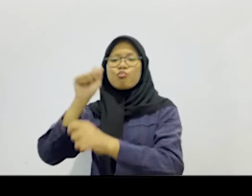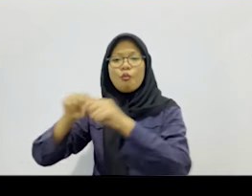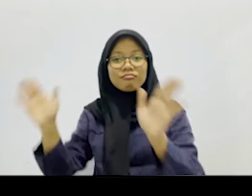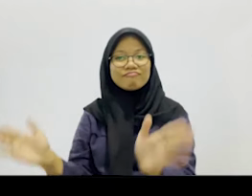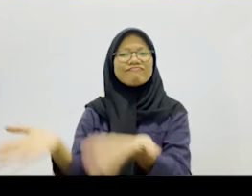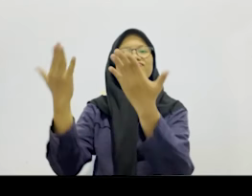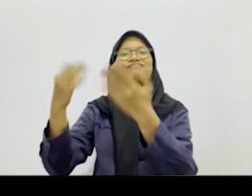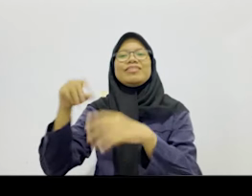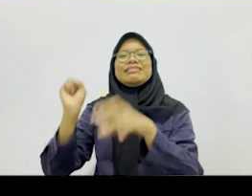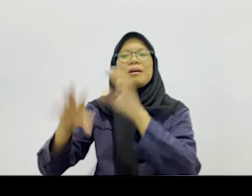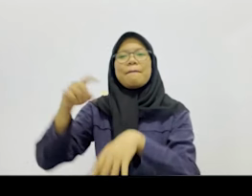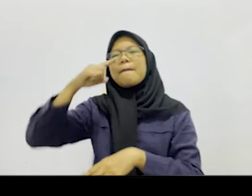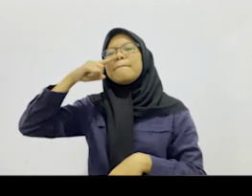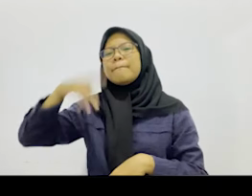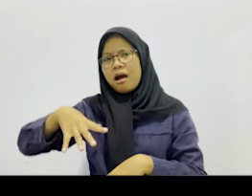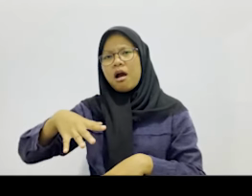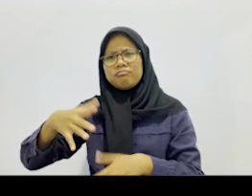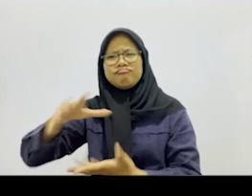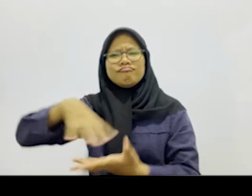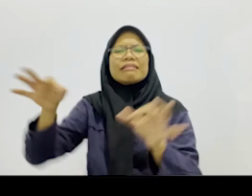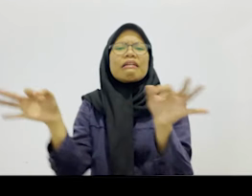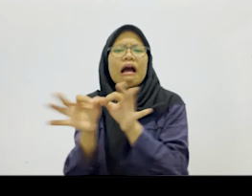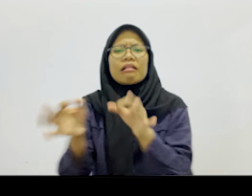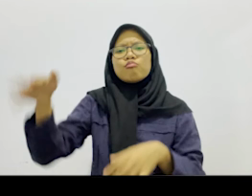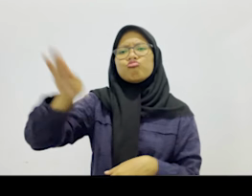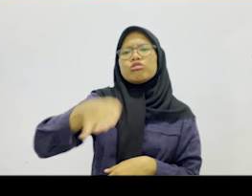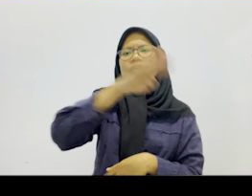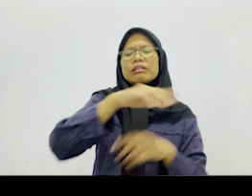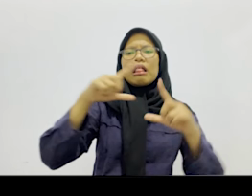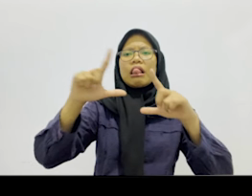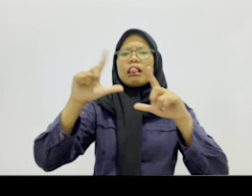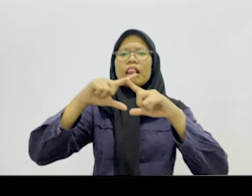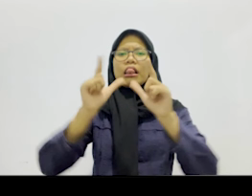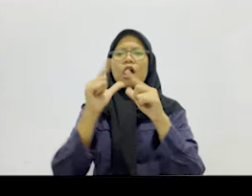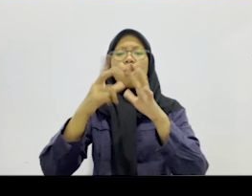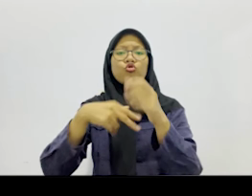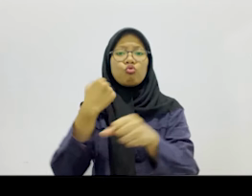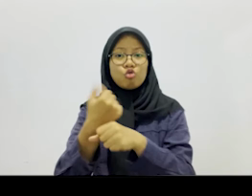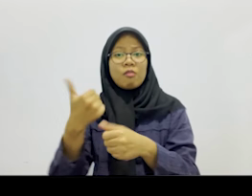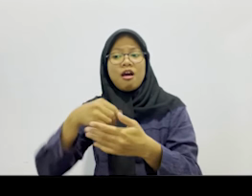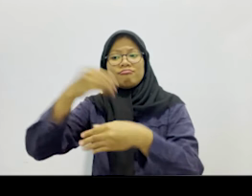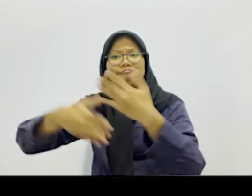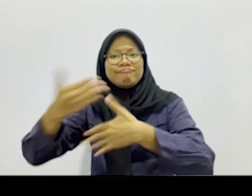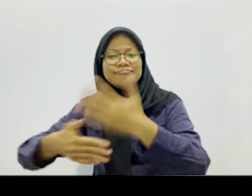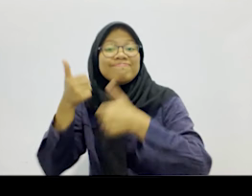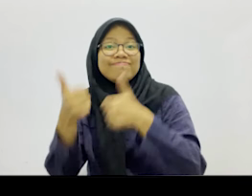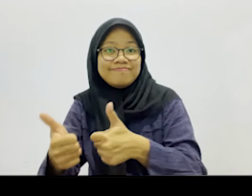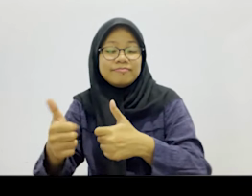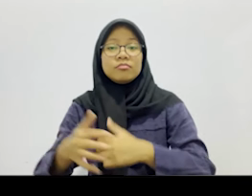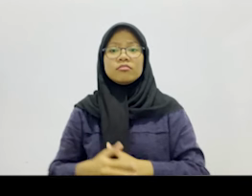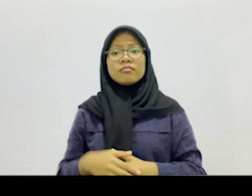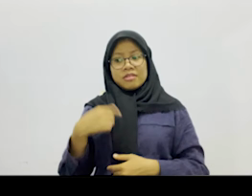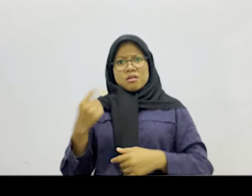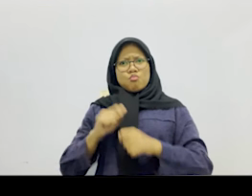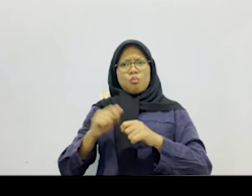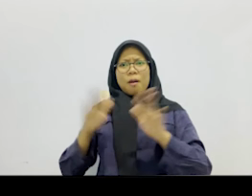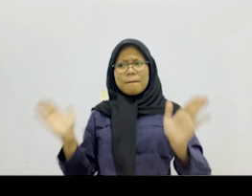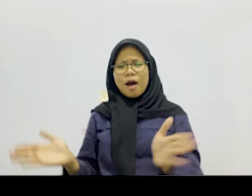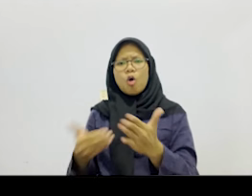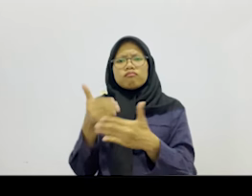itu, bank sampah didirikan agar sampah yang ada di sekitar kawasan Bukit Lawang ini bisa dikelola dan dimanfaatkan dengan